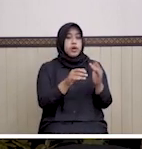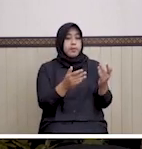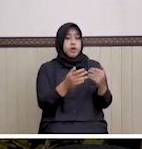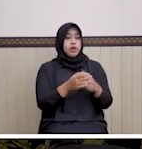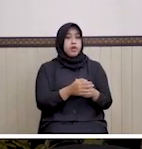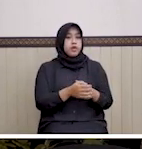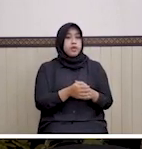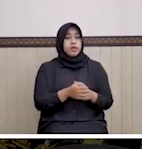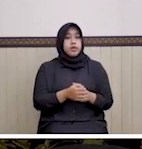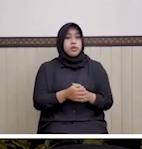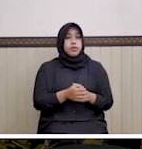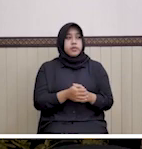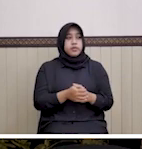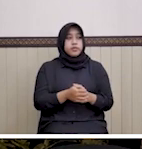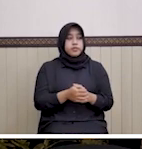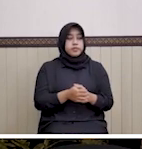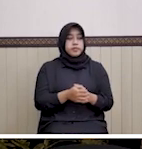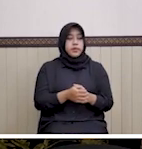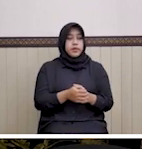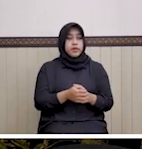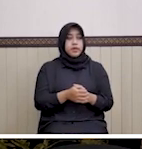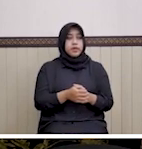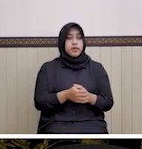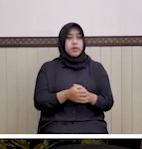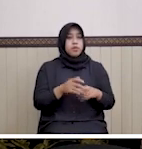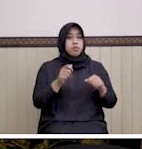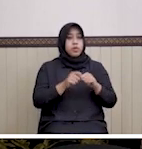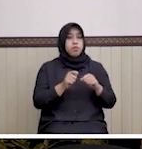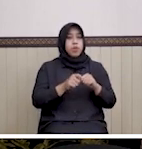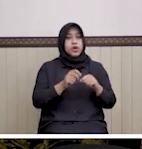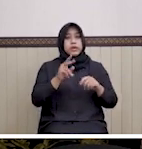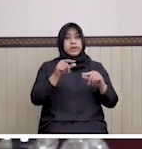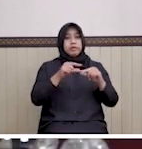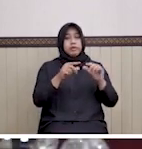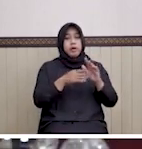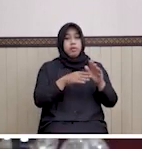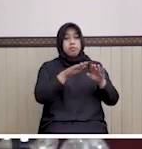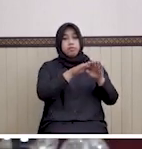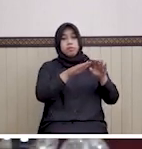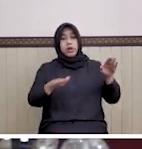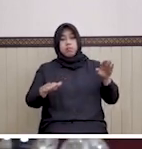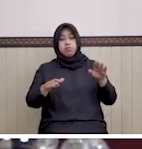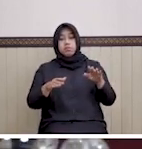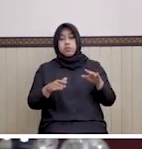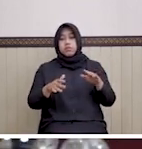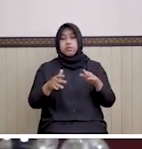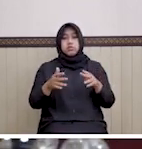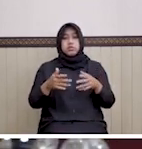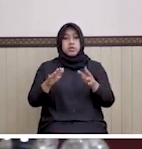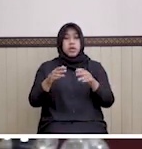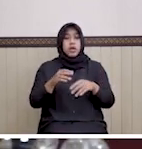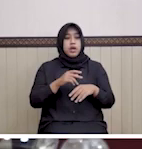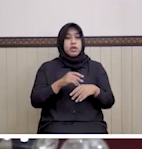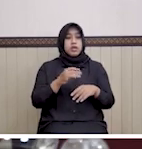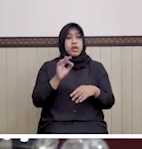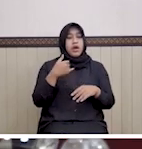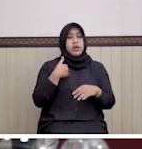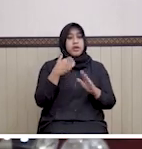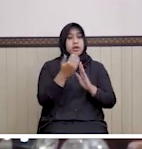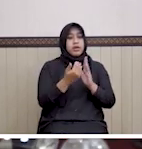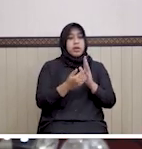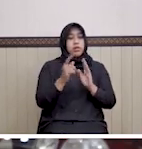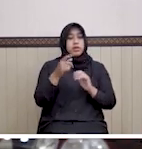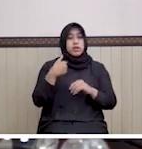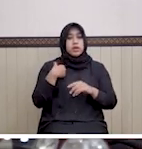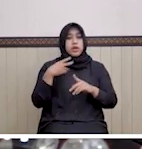yaitu tadi buat RAM sembarang aja Malah Buat apa Buat perosotan karena tidak tahu tidak ada linknya kami 1692 harus sadar